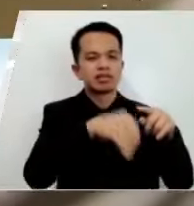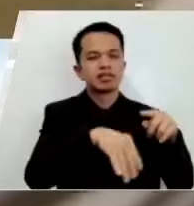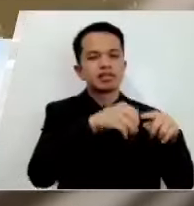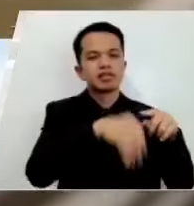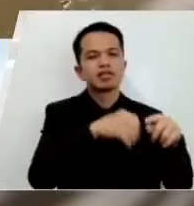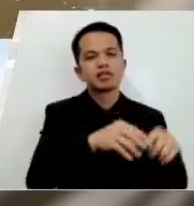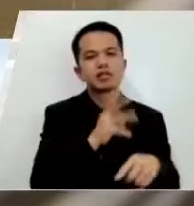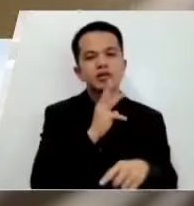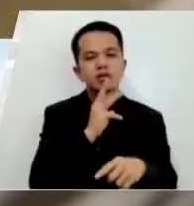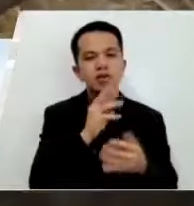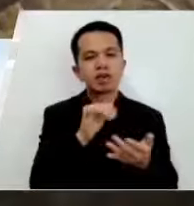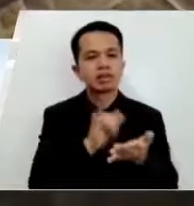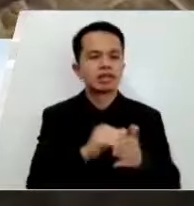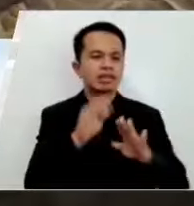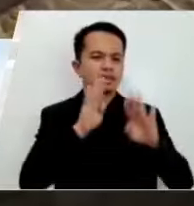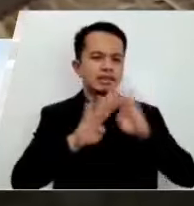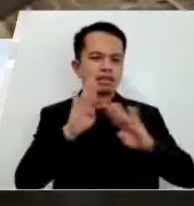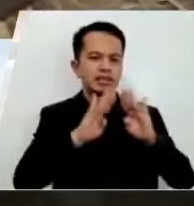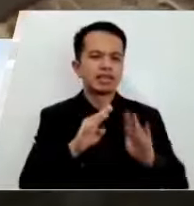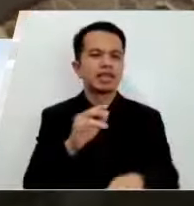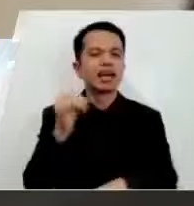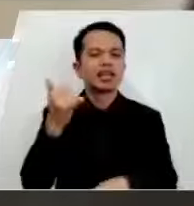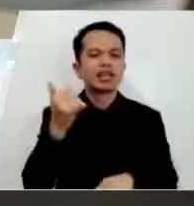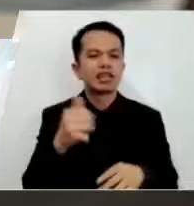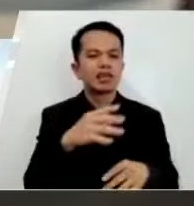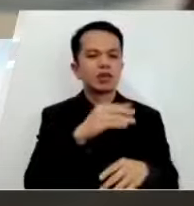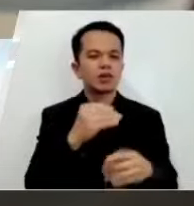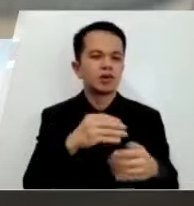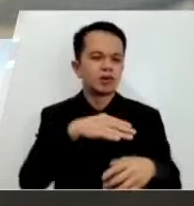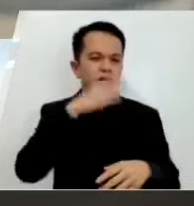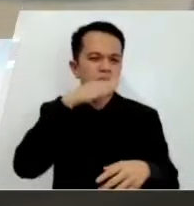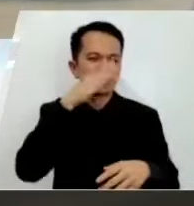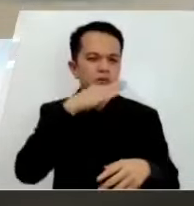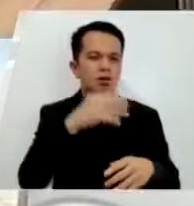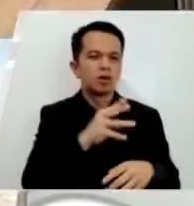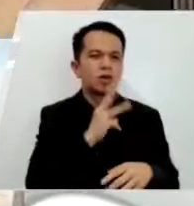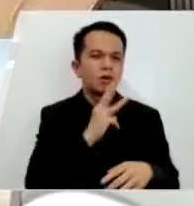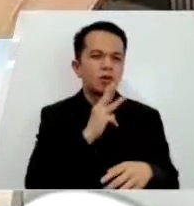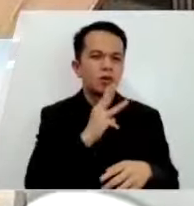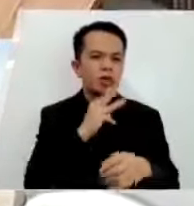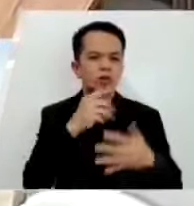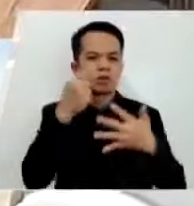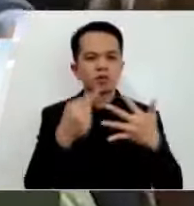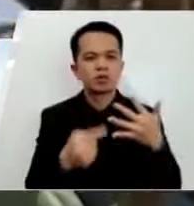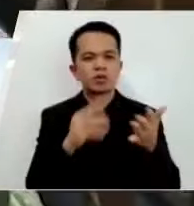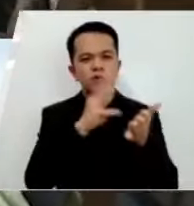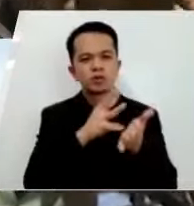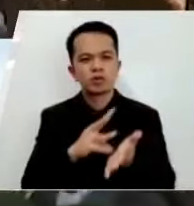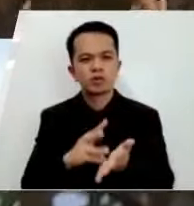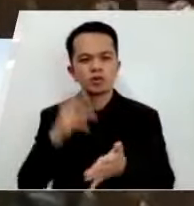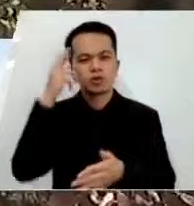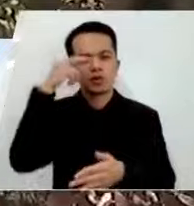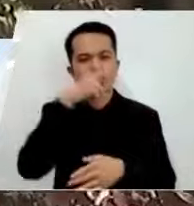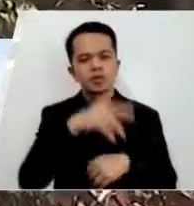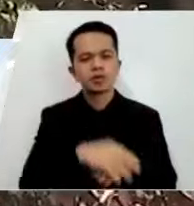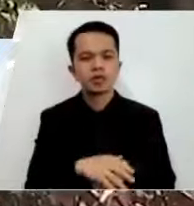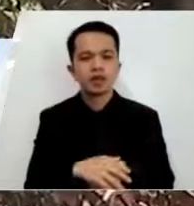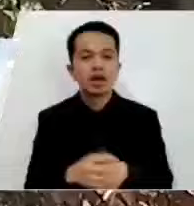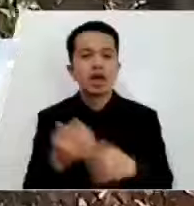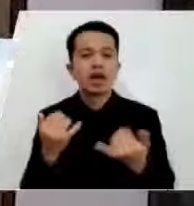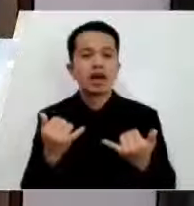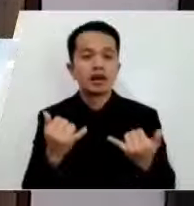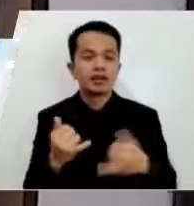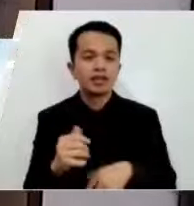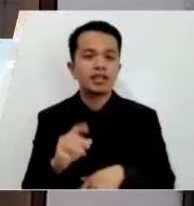at mabahong tubig gripo sa mga bayan ng Angono, Binangonan at Cardona sa Rizal. Nasa 18,000 service connections ang